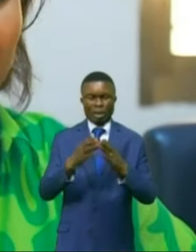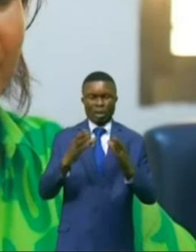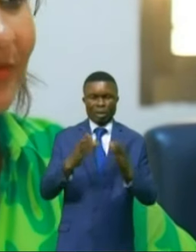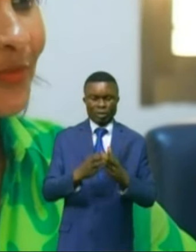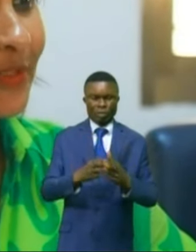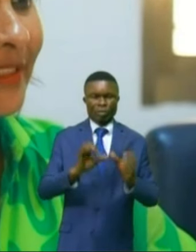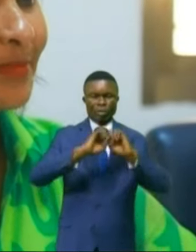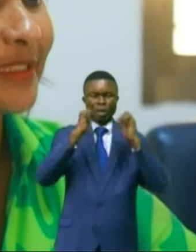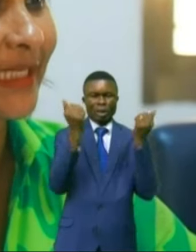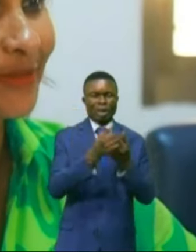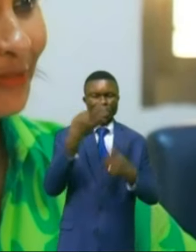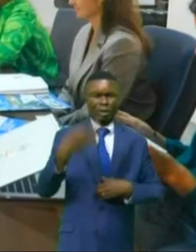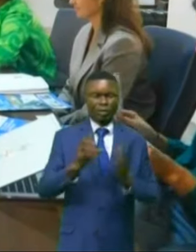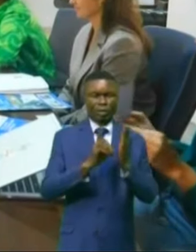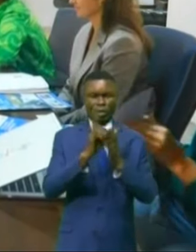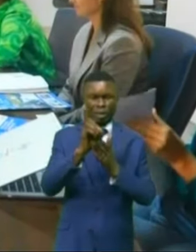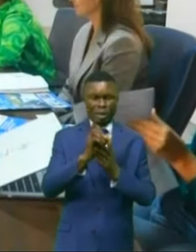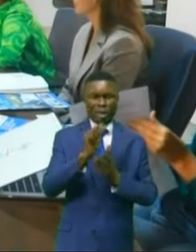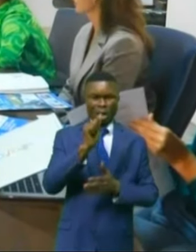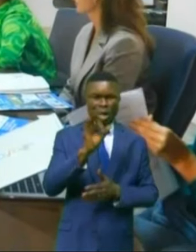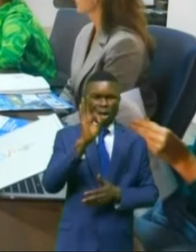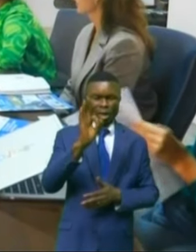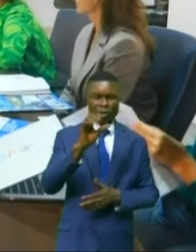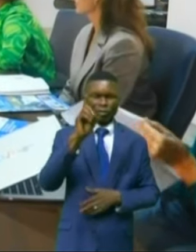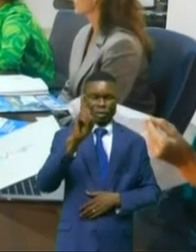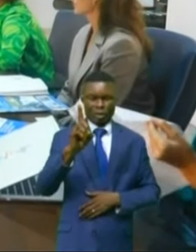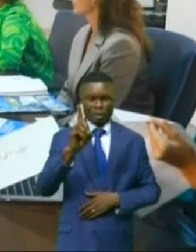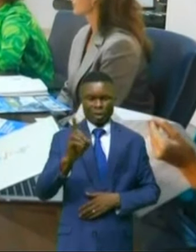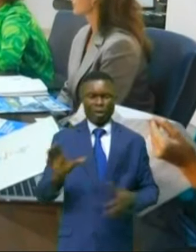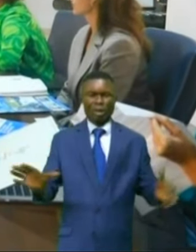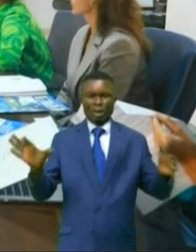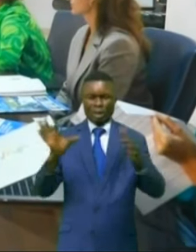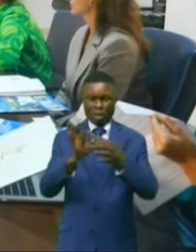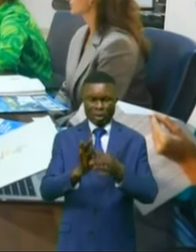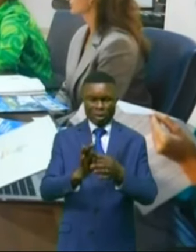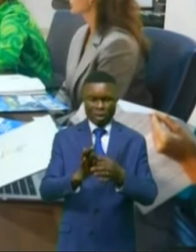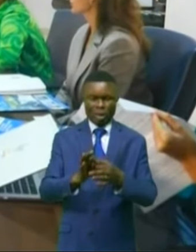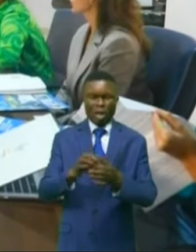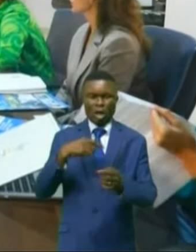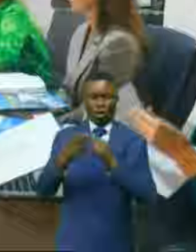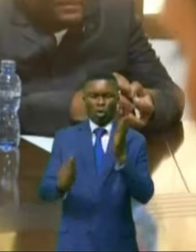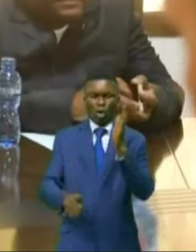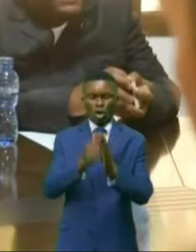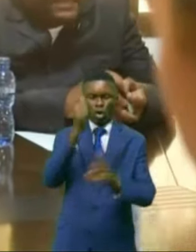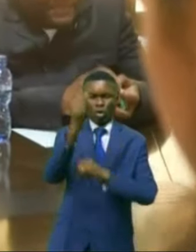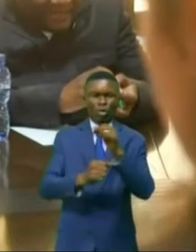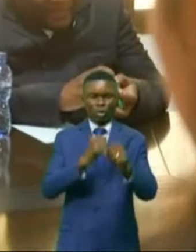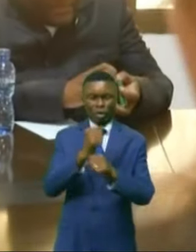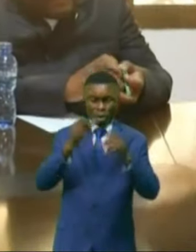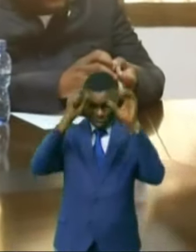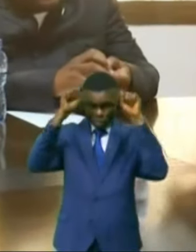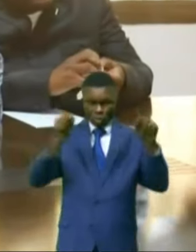l'Agence française de développement AFD. La collaboration dure depuis 11 ans. Le président du